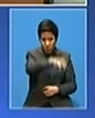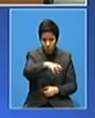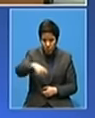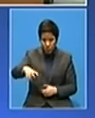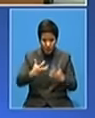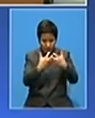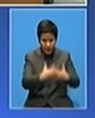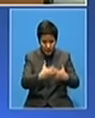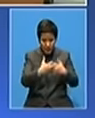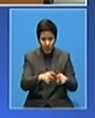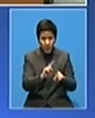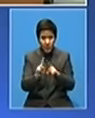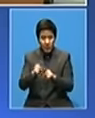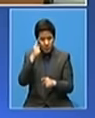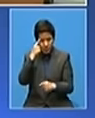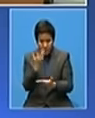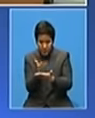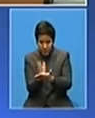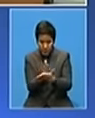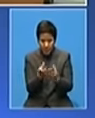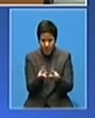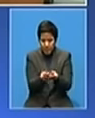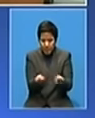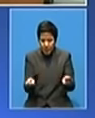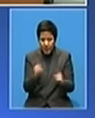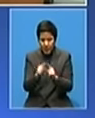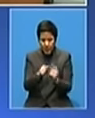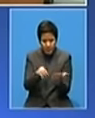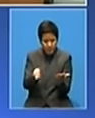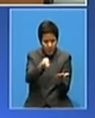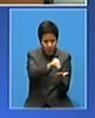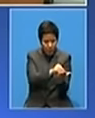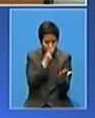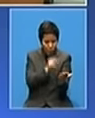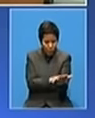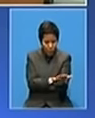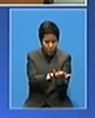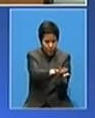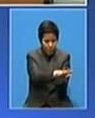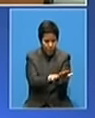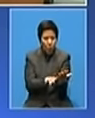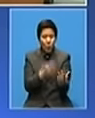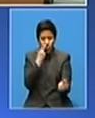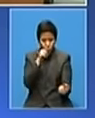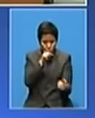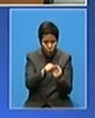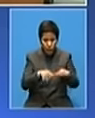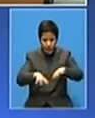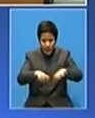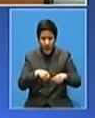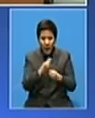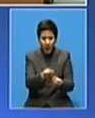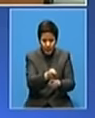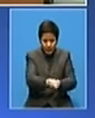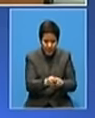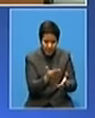ตรต่างๆในประเทศเพื่อจะนำมาแมทชิ่งกับแผนที่โซนิ่งนะครับเพื่อให้เกิดการทำพื้นที่การเกษตรให้เหมาะสมจ